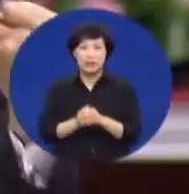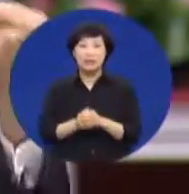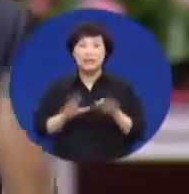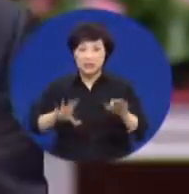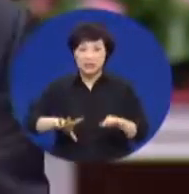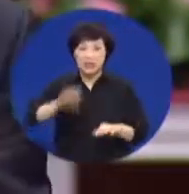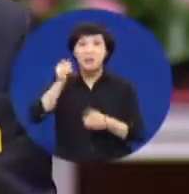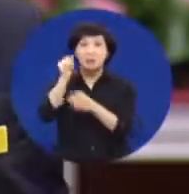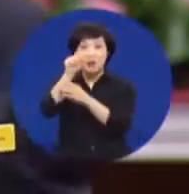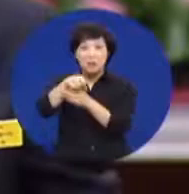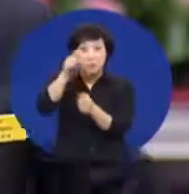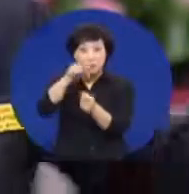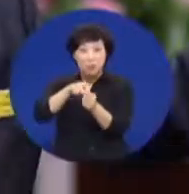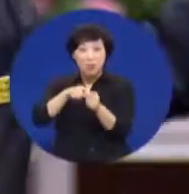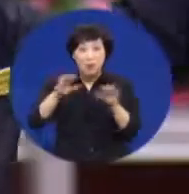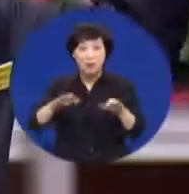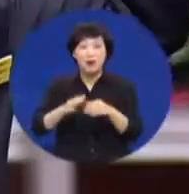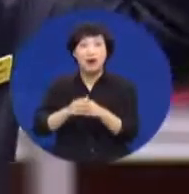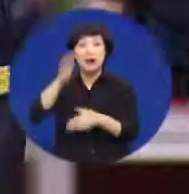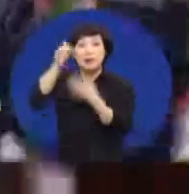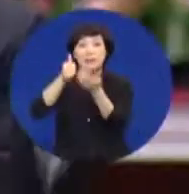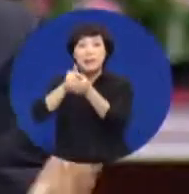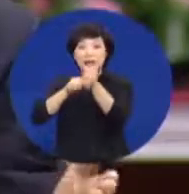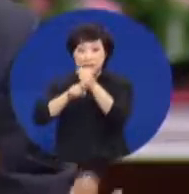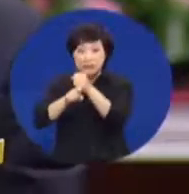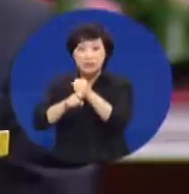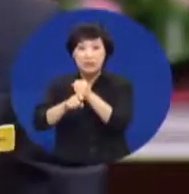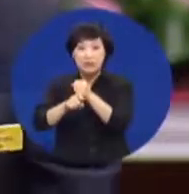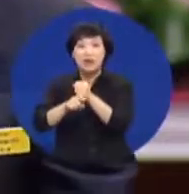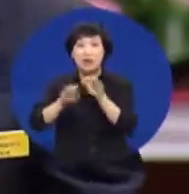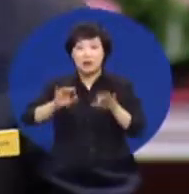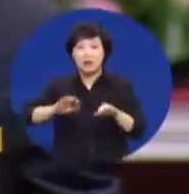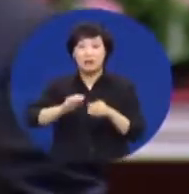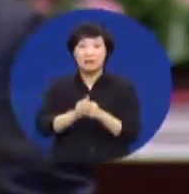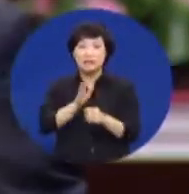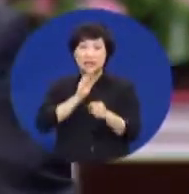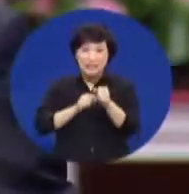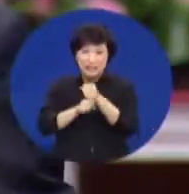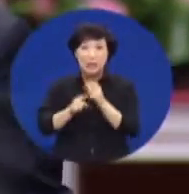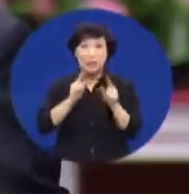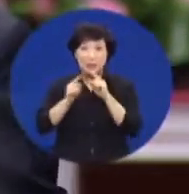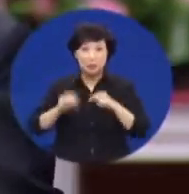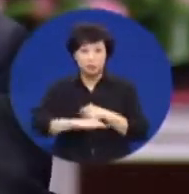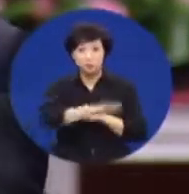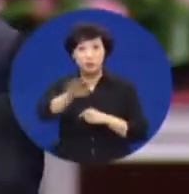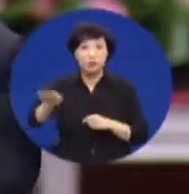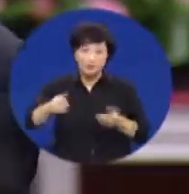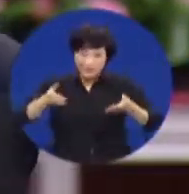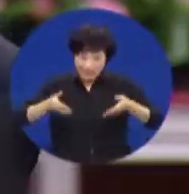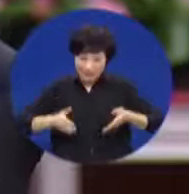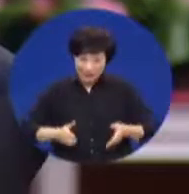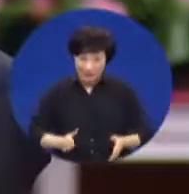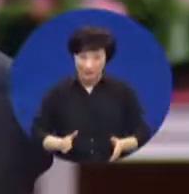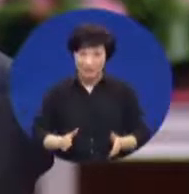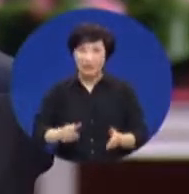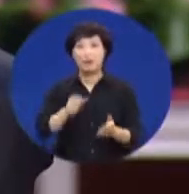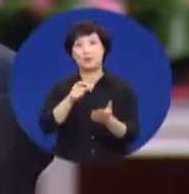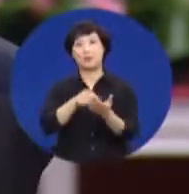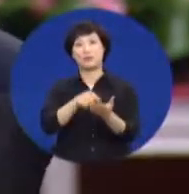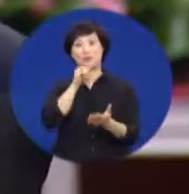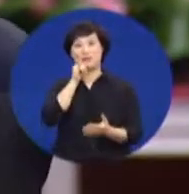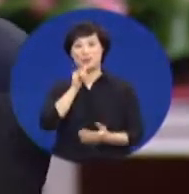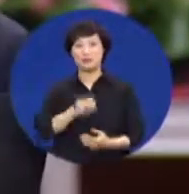되게 하시려고 자기 뜻을 쫓아 진리의 말씀으로 우리를 낳으셨느니라.